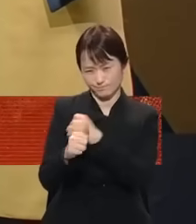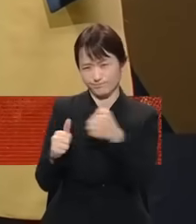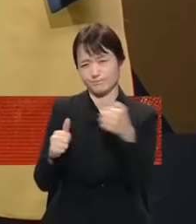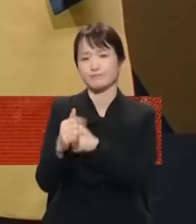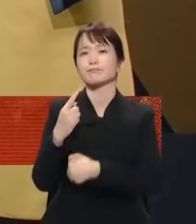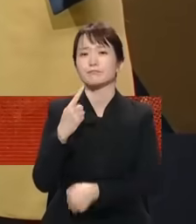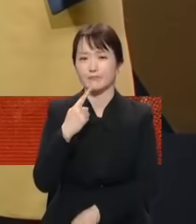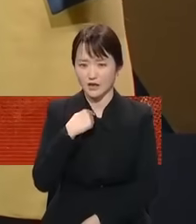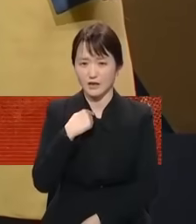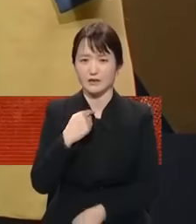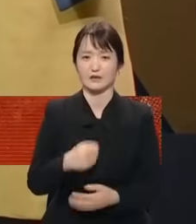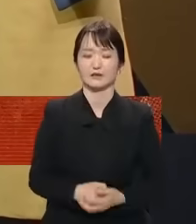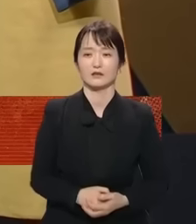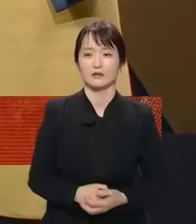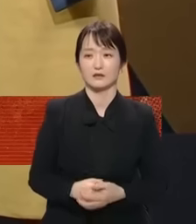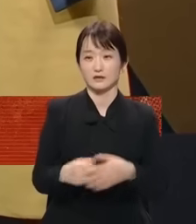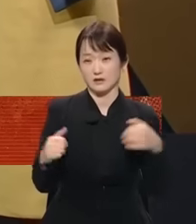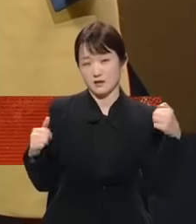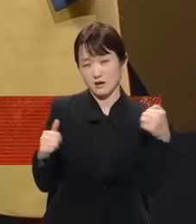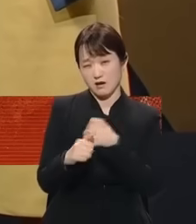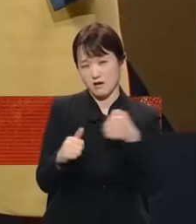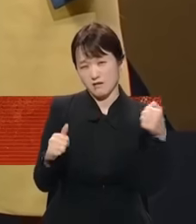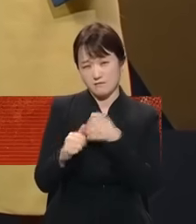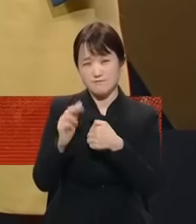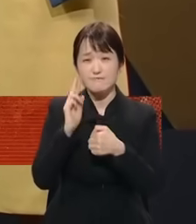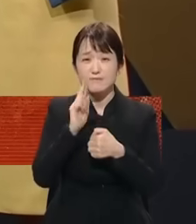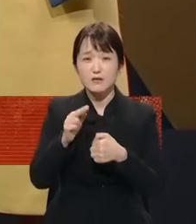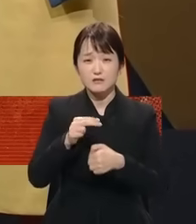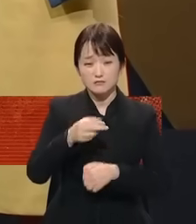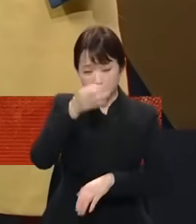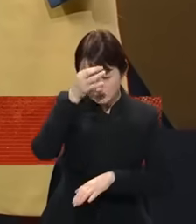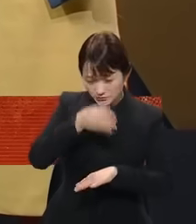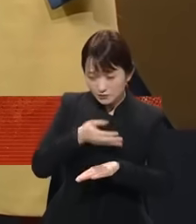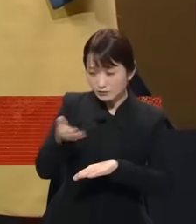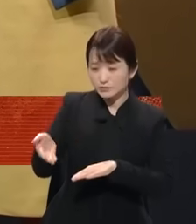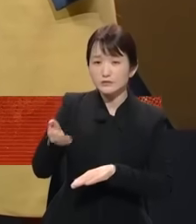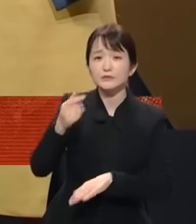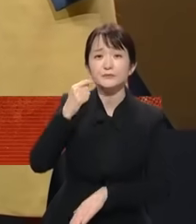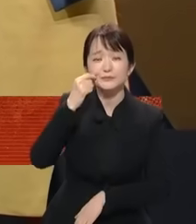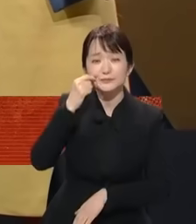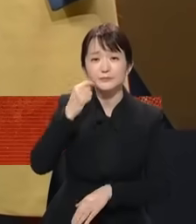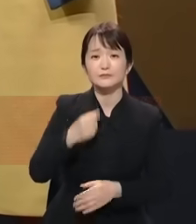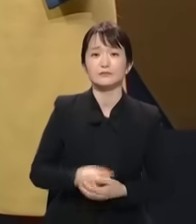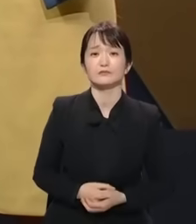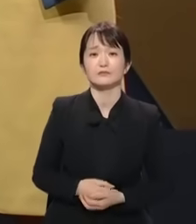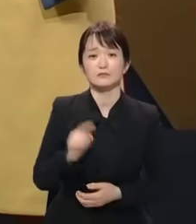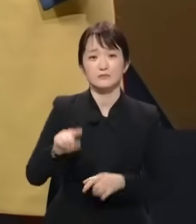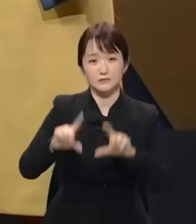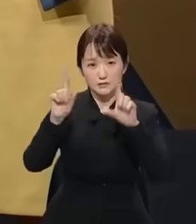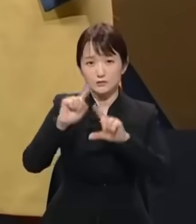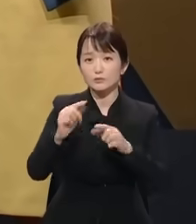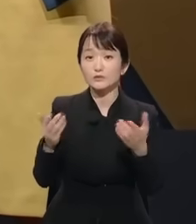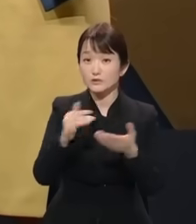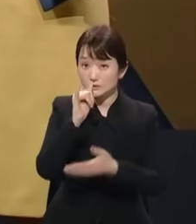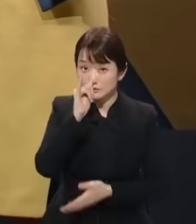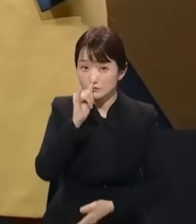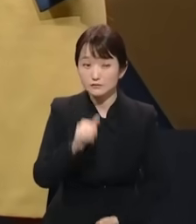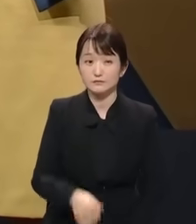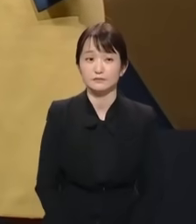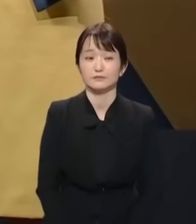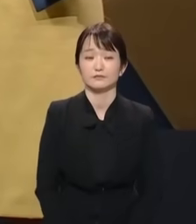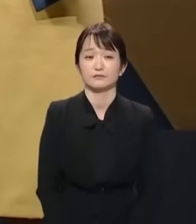당했었다는 주장인데요. 심한 폭행을 당하고도 아무런 사과를 받지 못했다는 겁니다. 대체 그날 무슨 일이 있었던 걸까요?